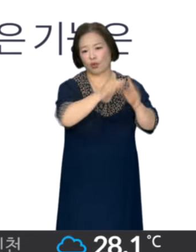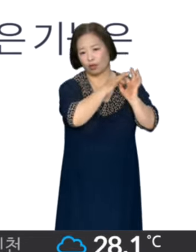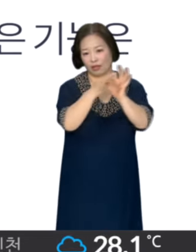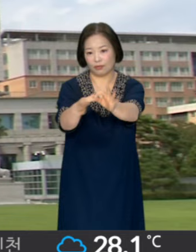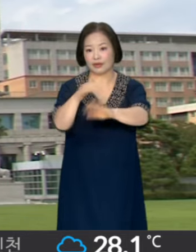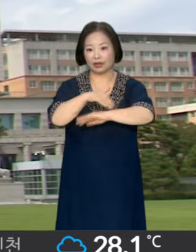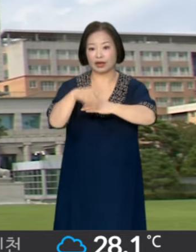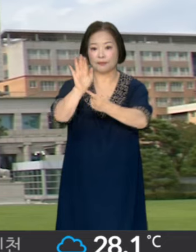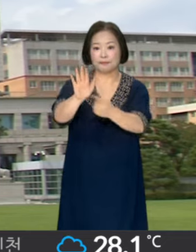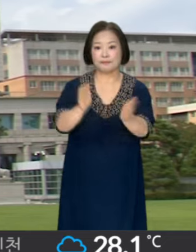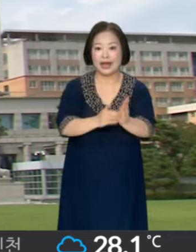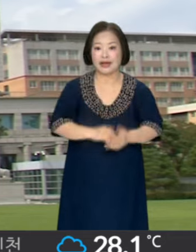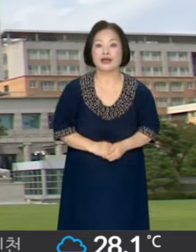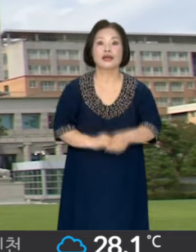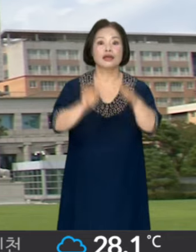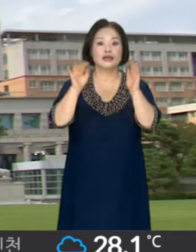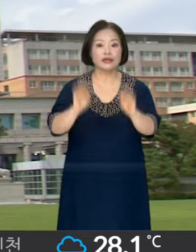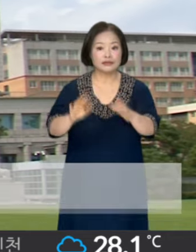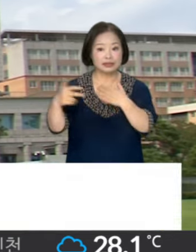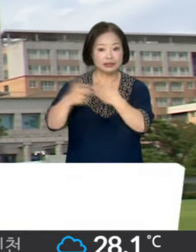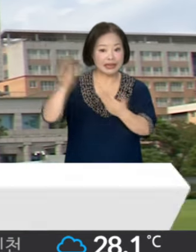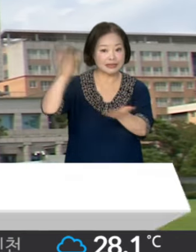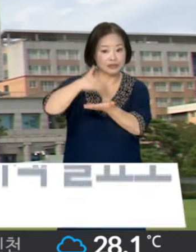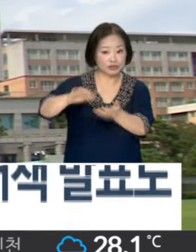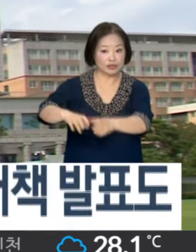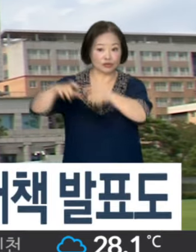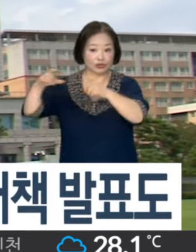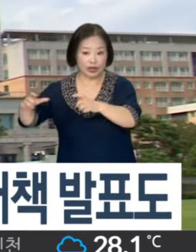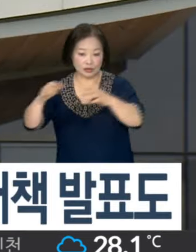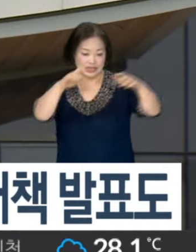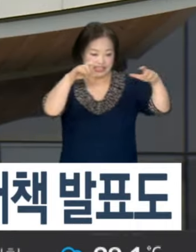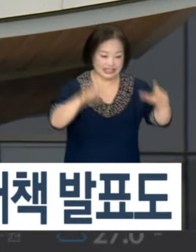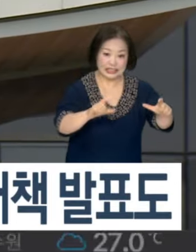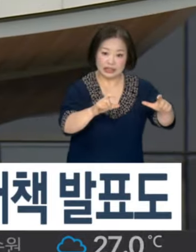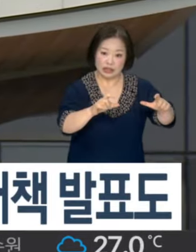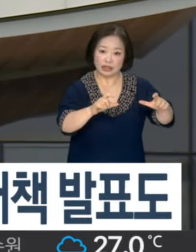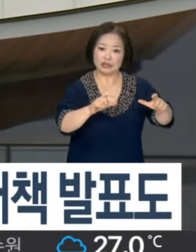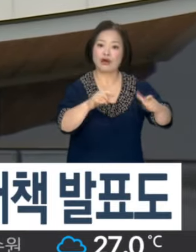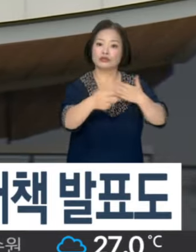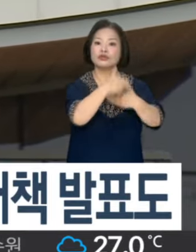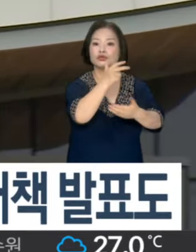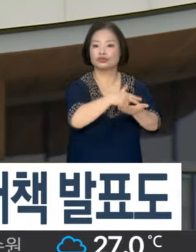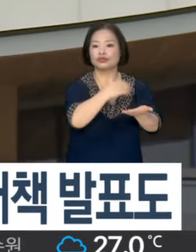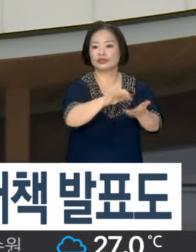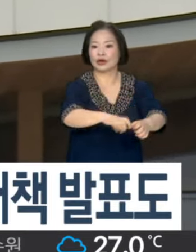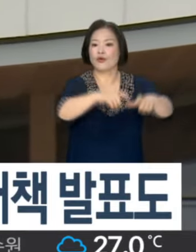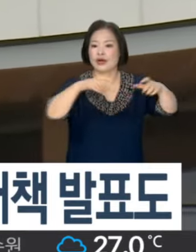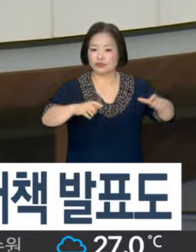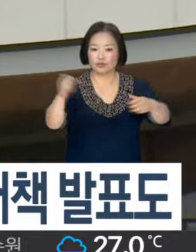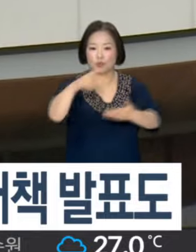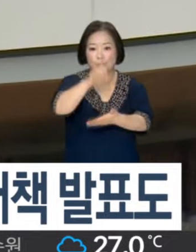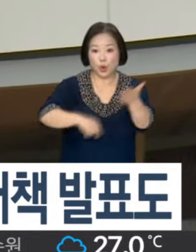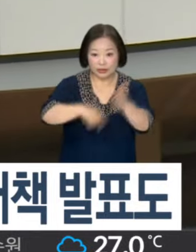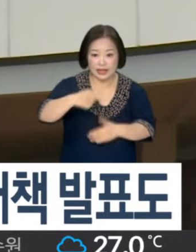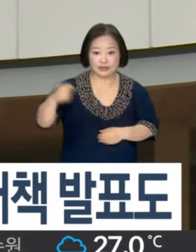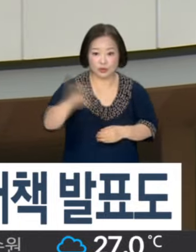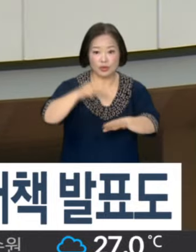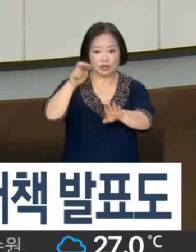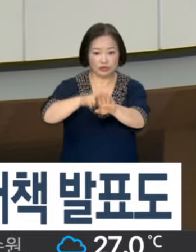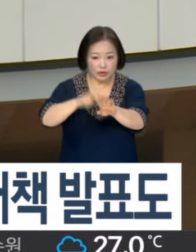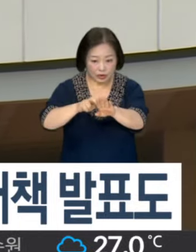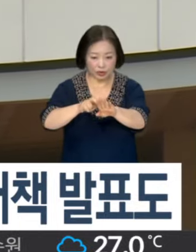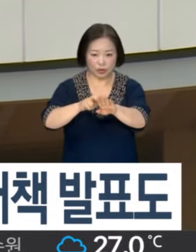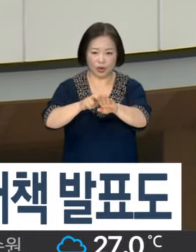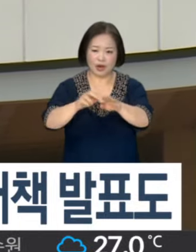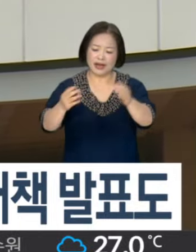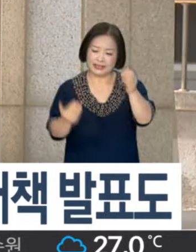설명했습니다 대통령실은 의대 증과 지역 필수의료 정한 보상체계 확립 의료사고